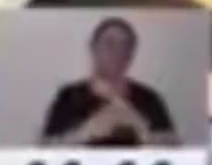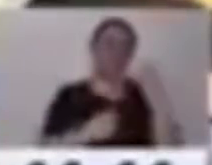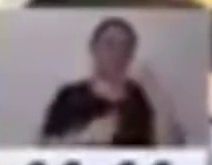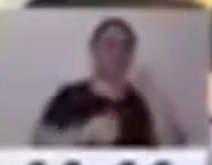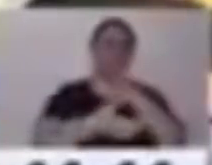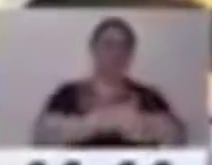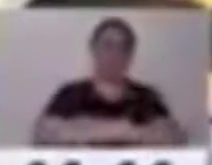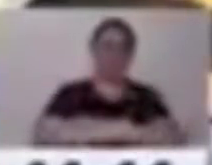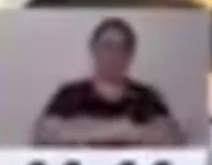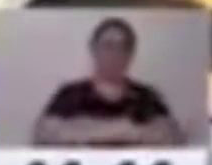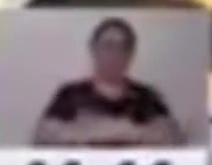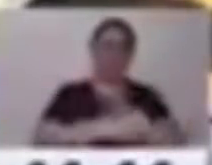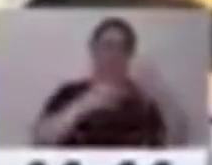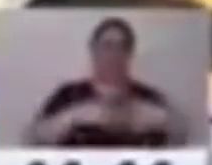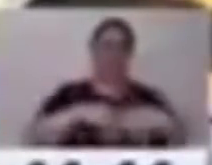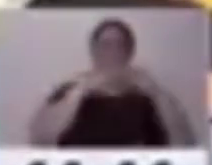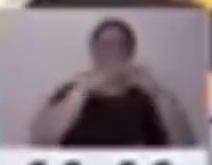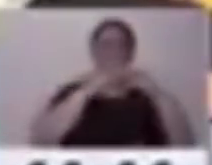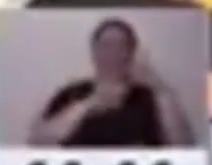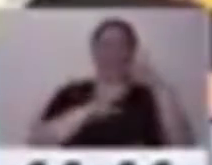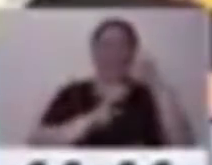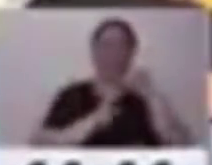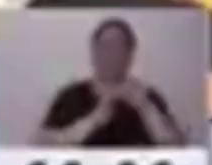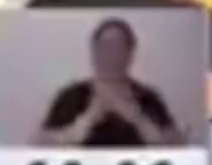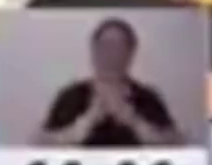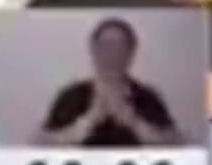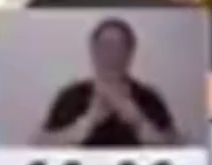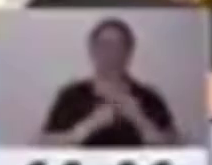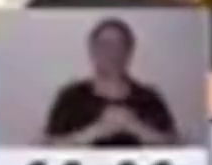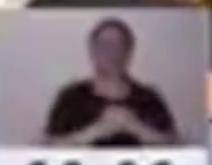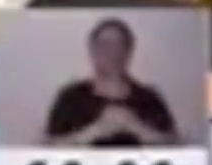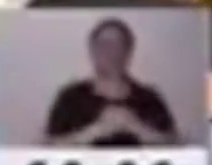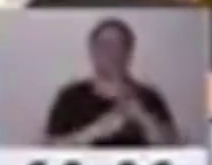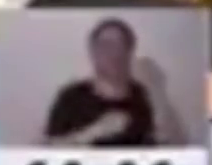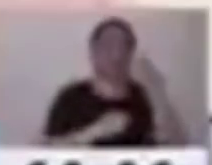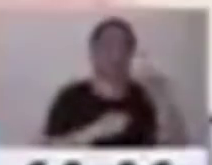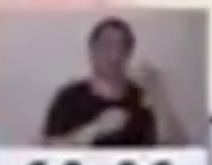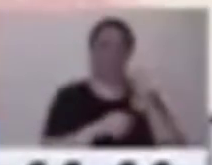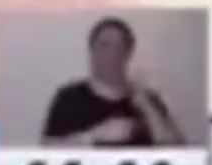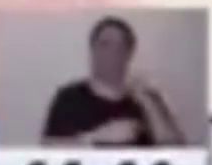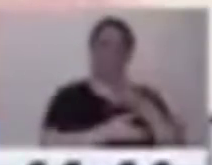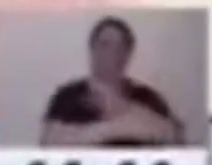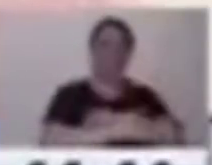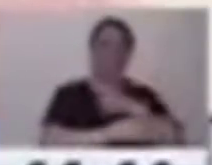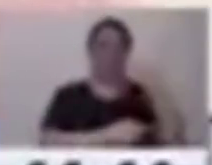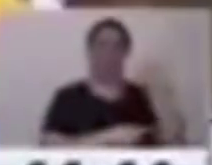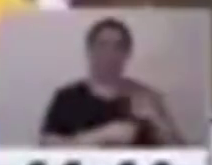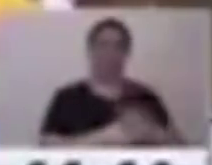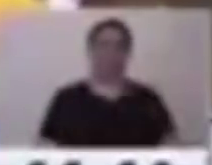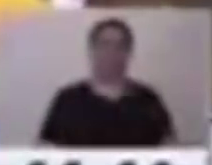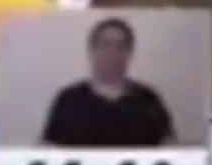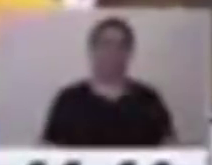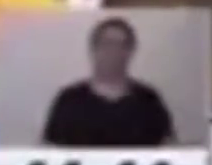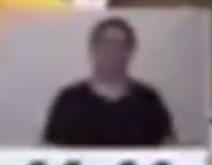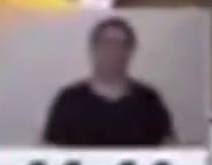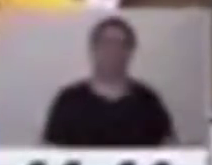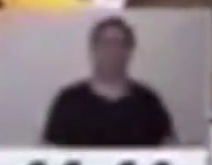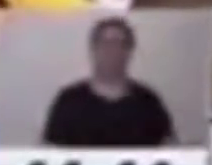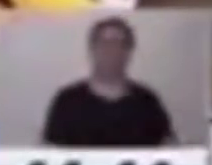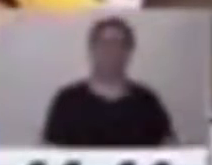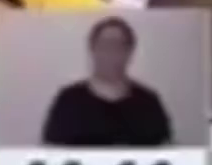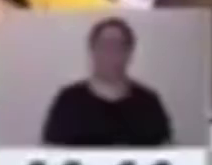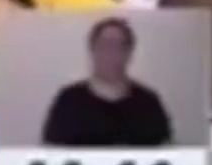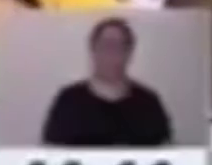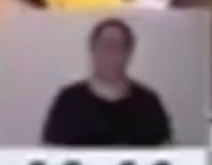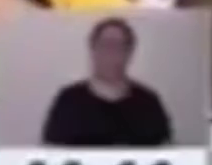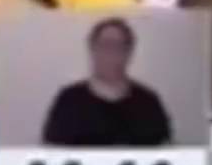yung mga kakulangan sa impormasyon na ibinigay ng ilang mga benepisaryo natin. Katulad po ng yung iba, kulang